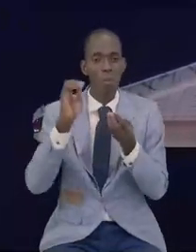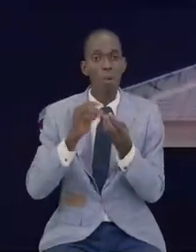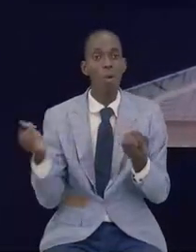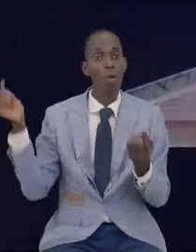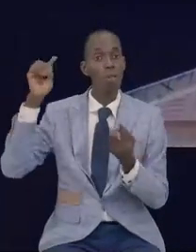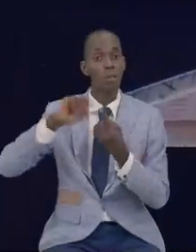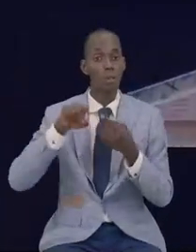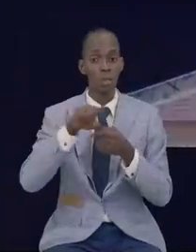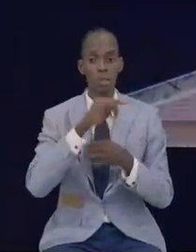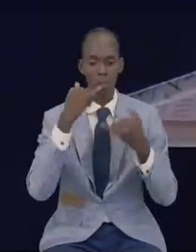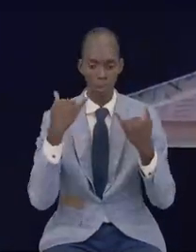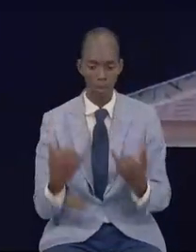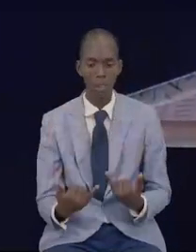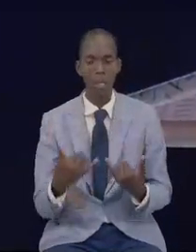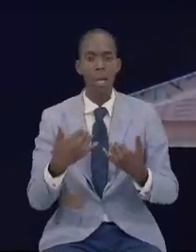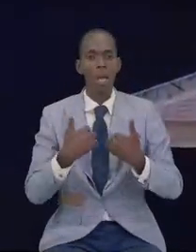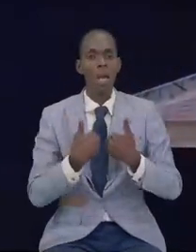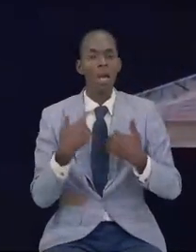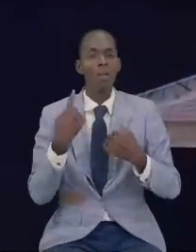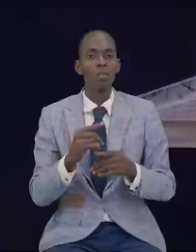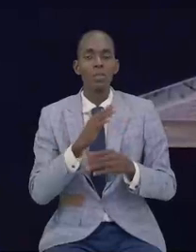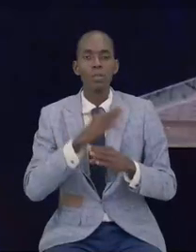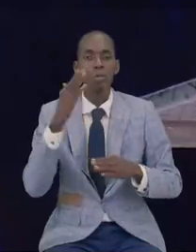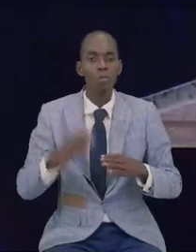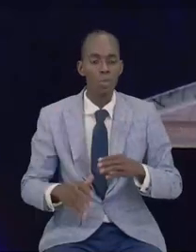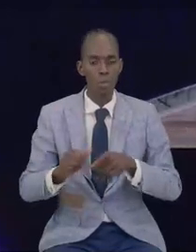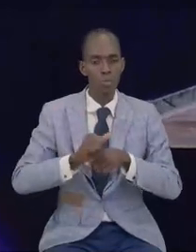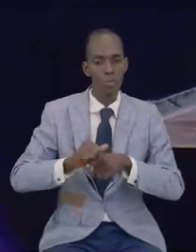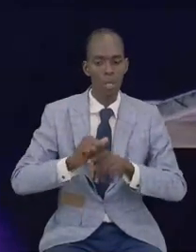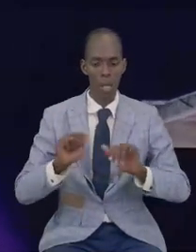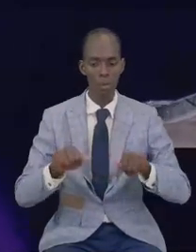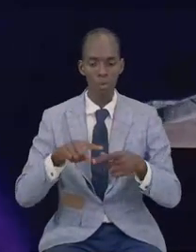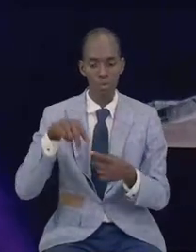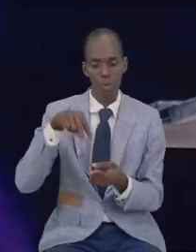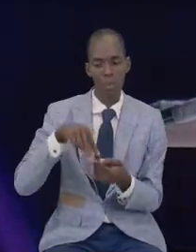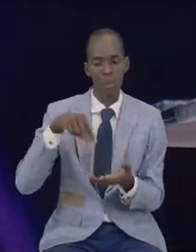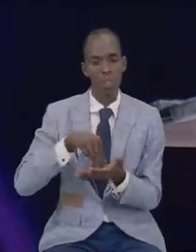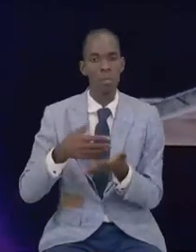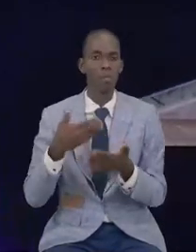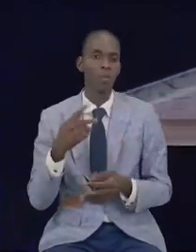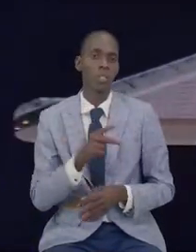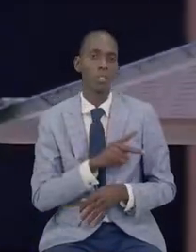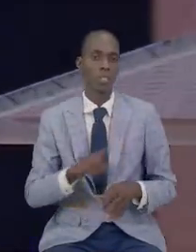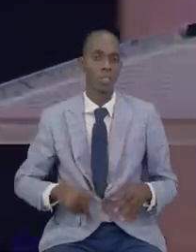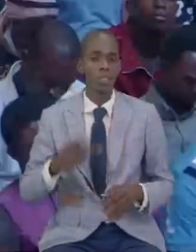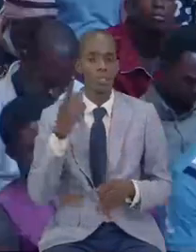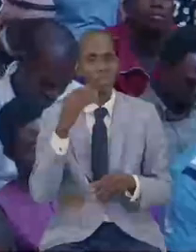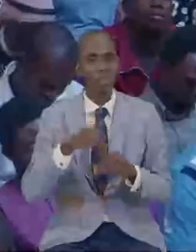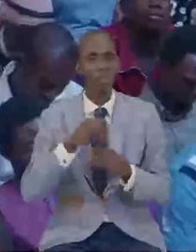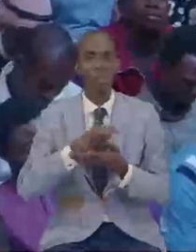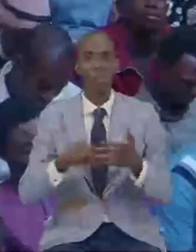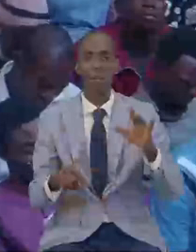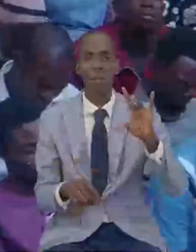instruire jusqu'à ce qu'il ait la capacité de se tenir devant le roi. Voilà le verset